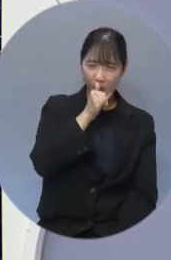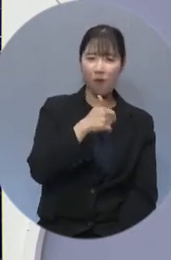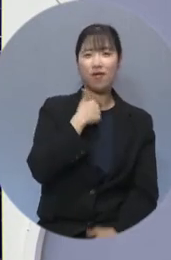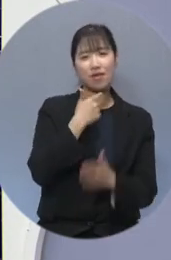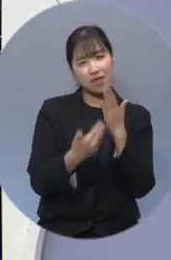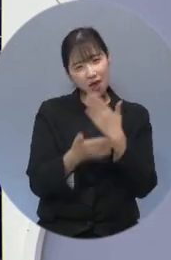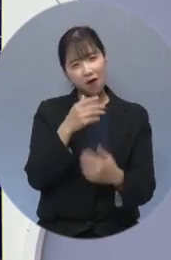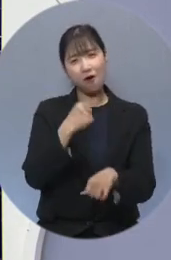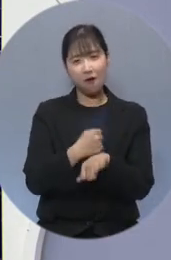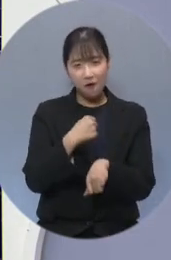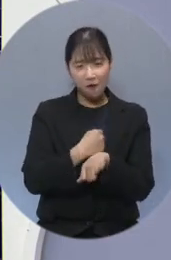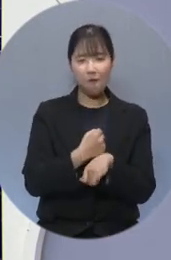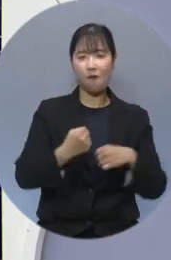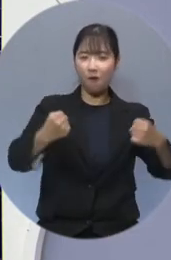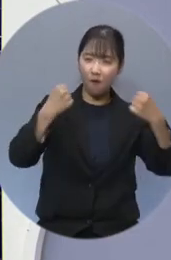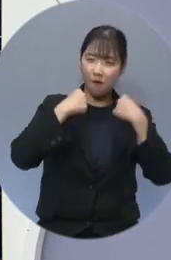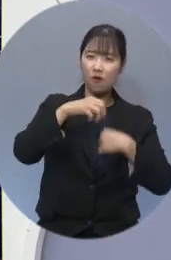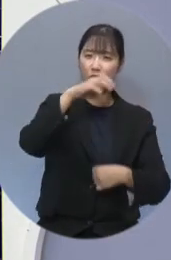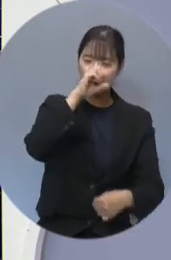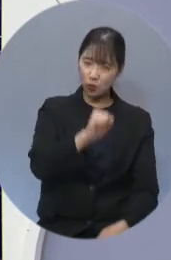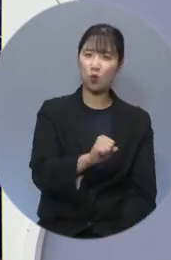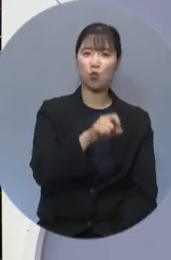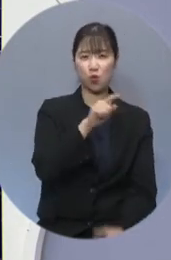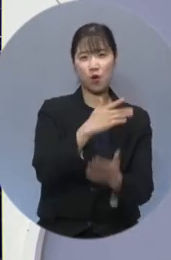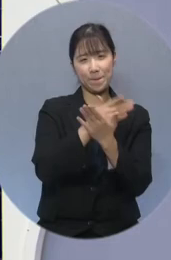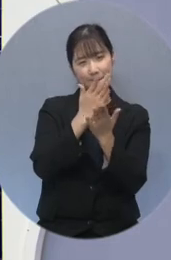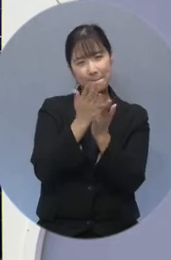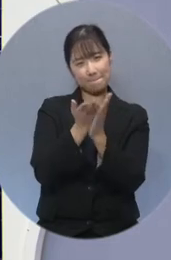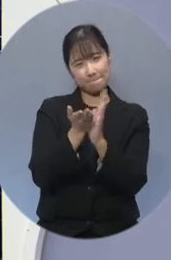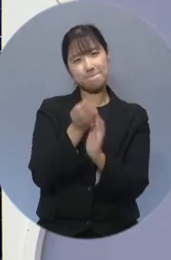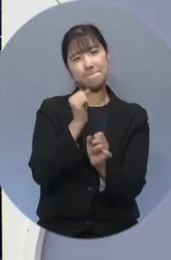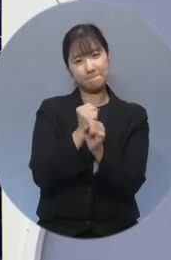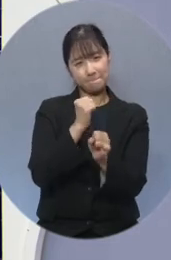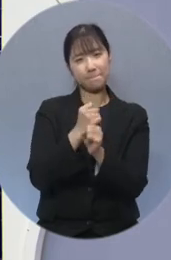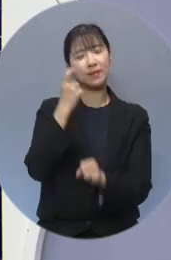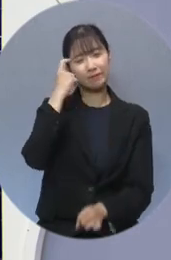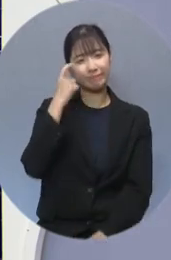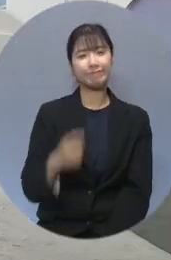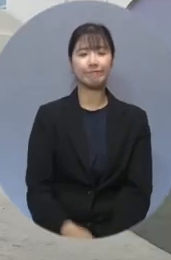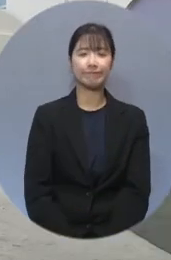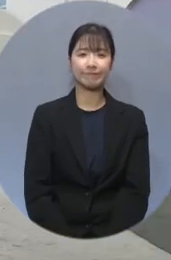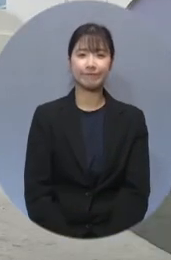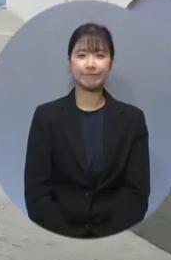있고 건강에 좋은 이런 공간으로 조성을 해보려고 생각하고 있습니다. 네.